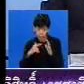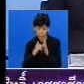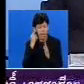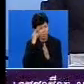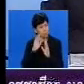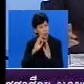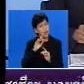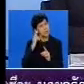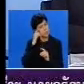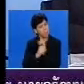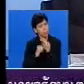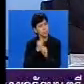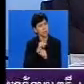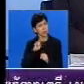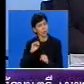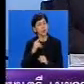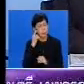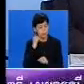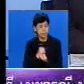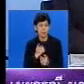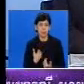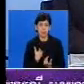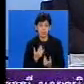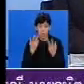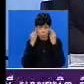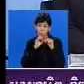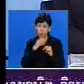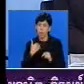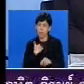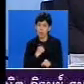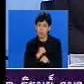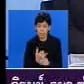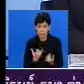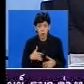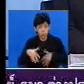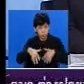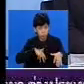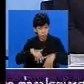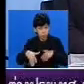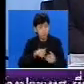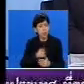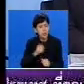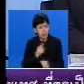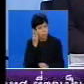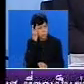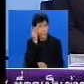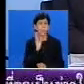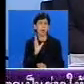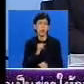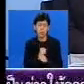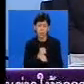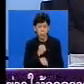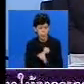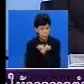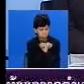ได้ประมาณต้นปี2556นั่นเองค่ะ นายกรัฐมนตรียังคงย้ำนะคะว่าตอนนี้ประชาชนยังไม่จำเป็นที่ต้องตื่นตระหนกแต่ว่า